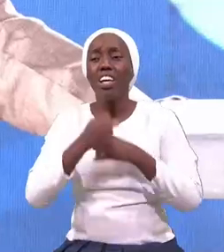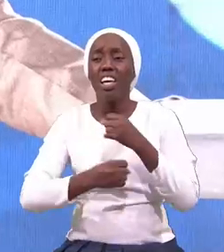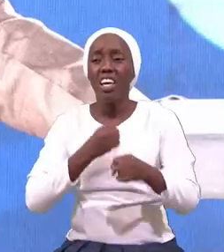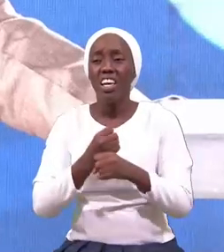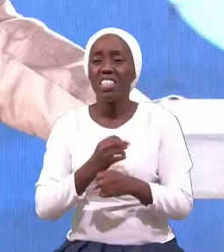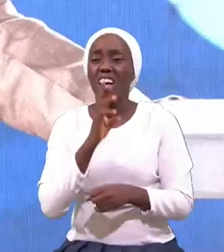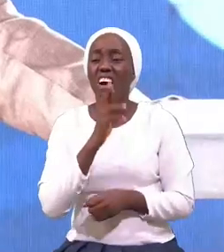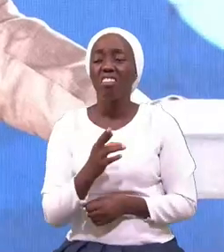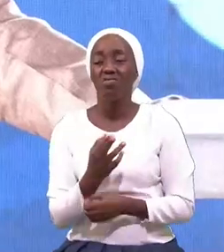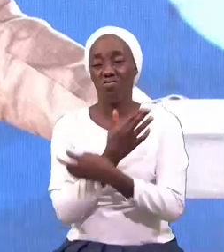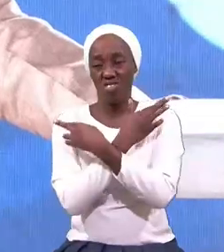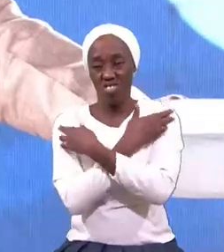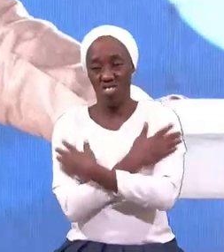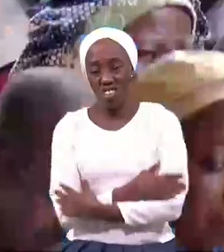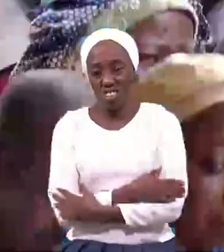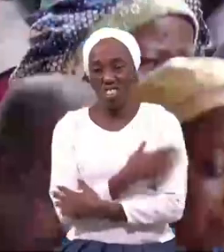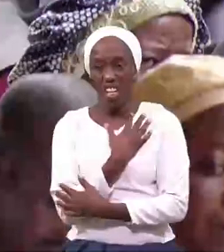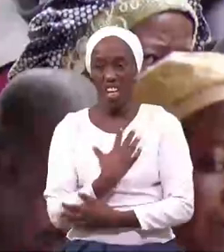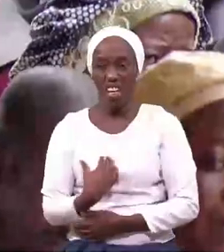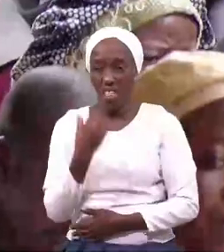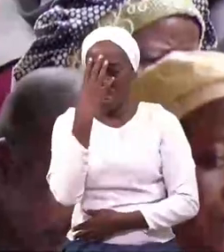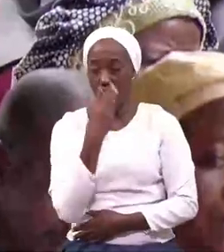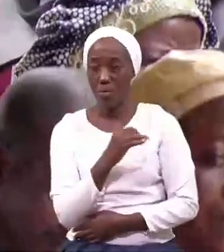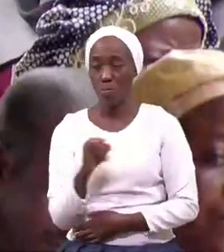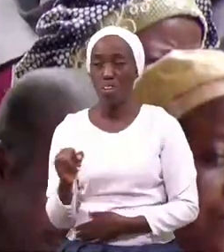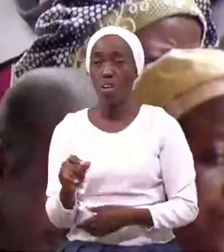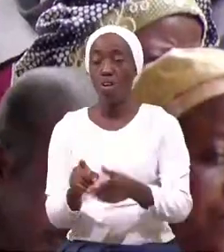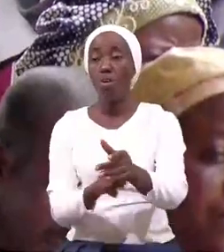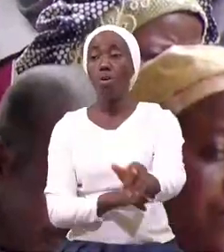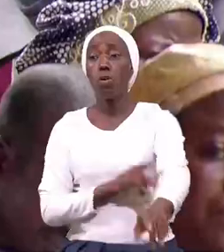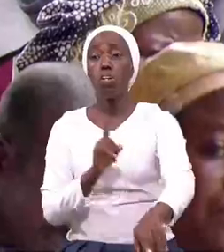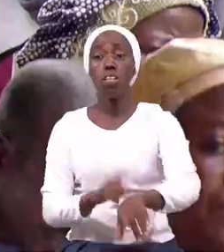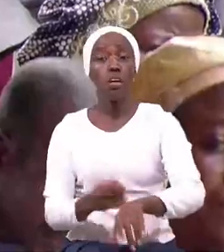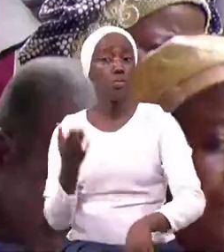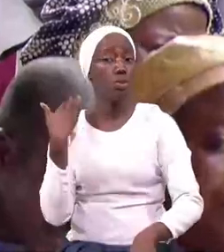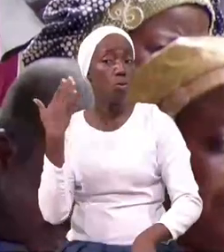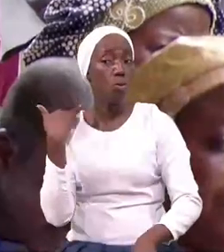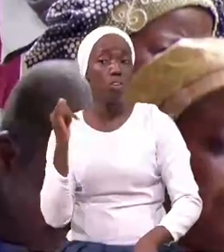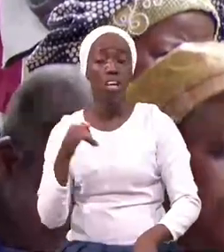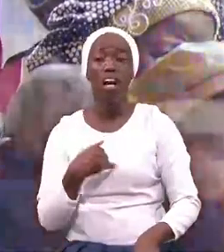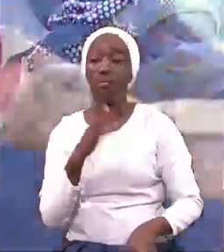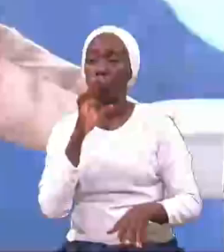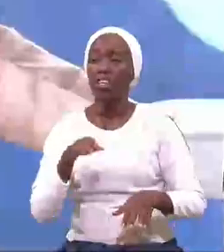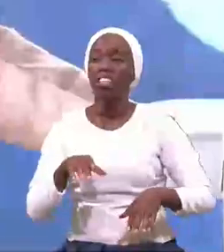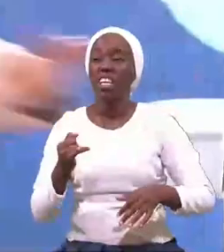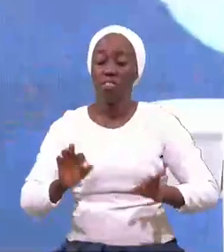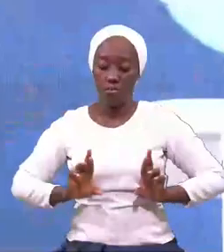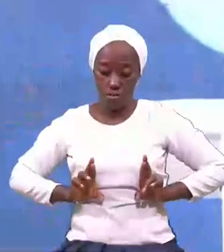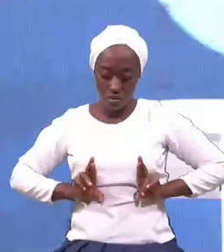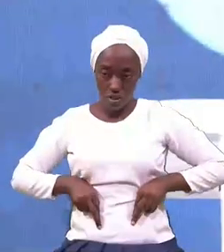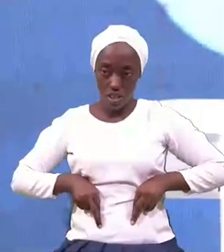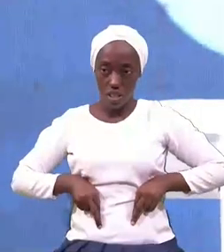Les gens de mon âge dorment et se reposent. Il y a même longtemps, ils se sont retirés. Moi, je veux me